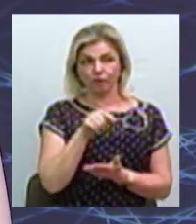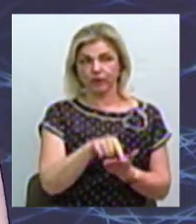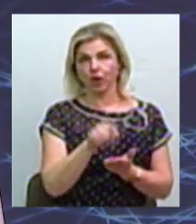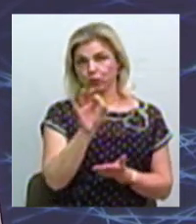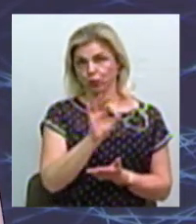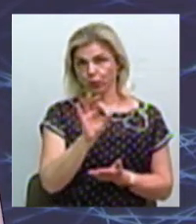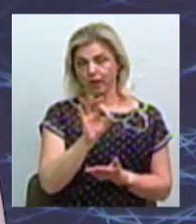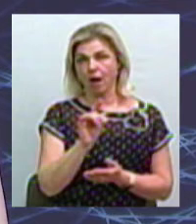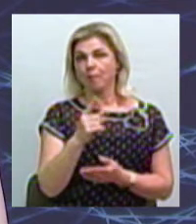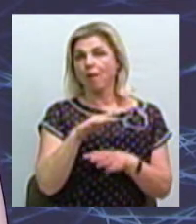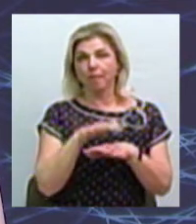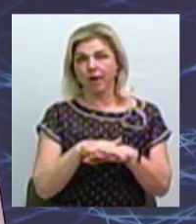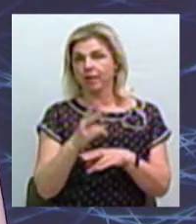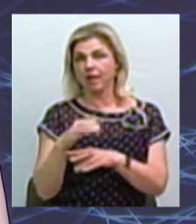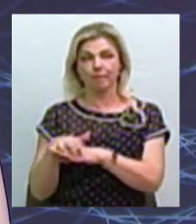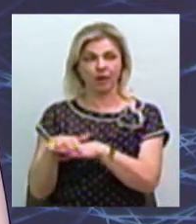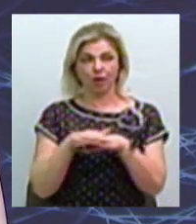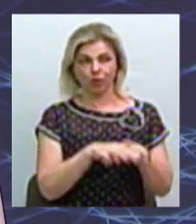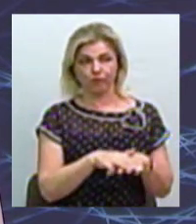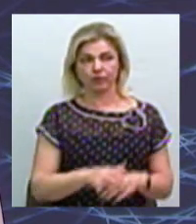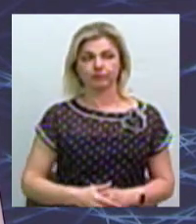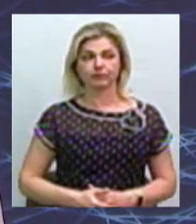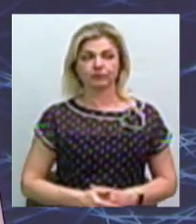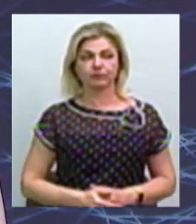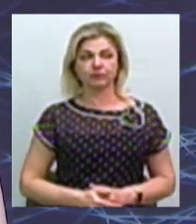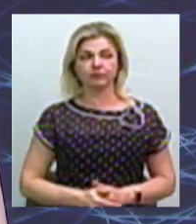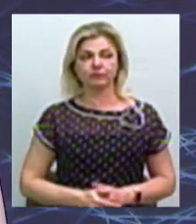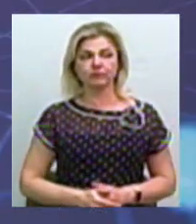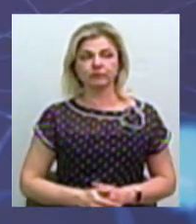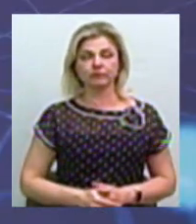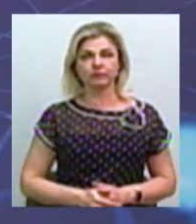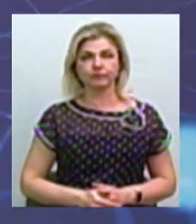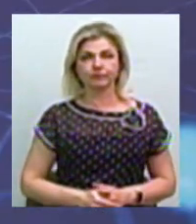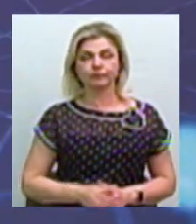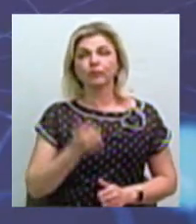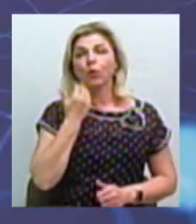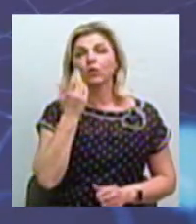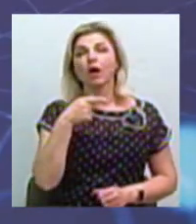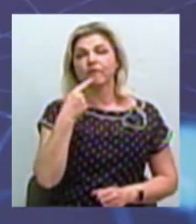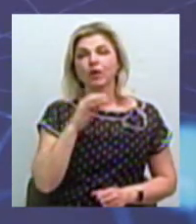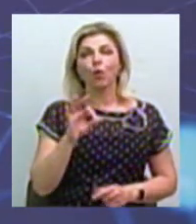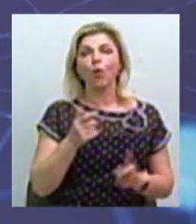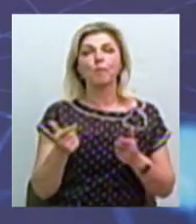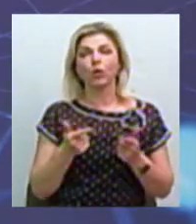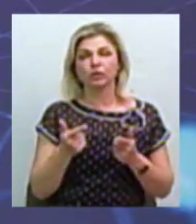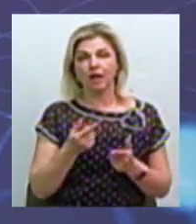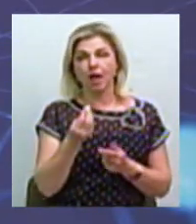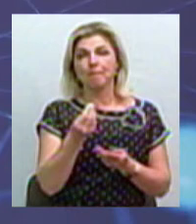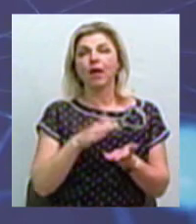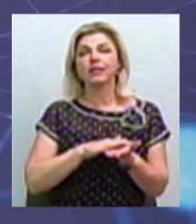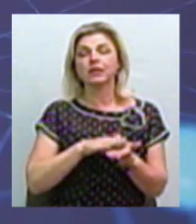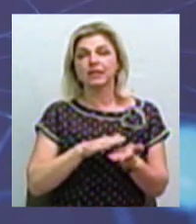Тому Ощадбанк дійсно не перераховує кошти в такому випадку. Коли йшлося про підготовку до монетизації, йшлося